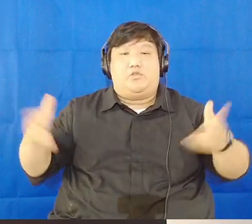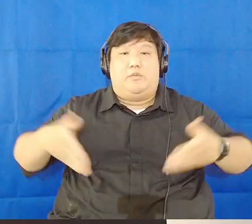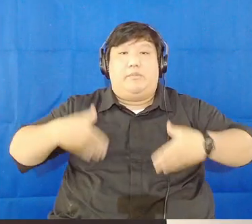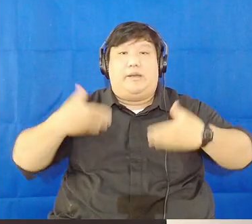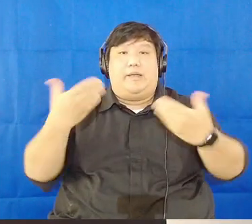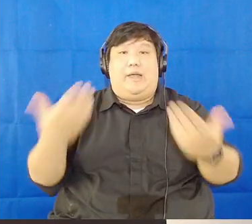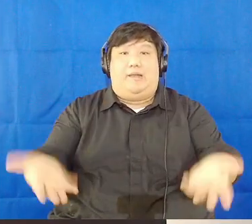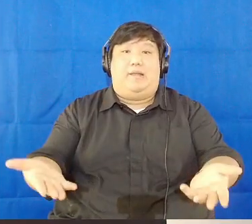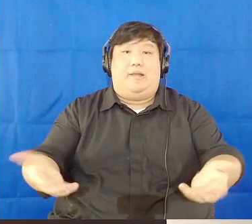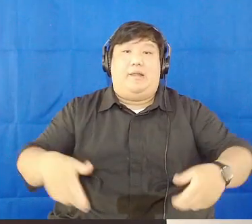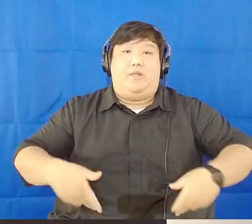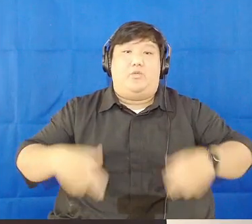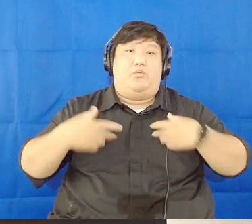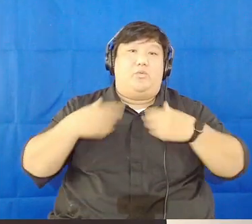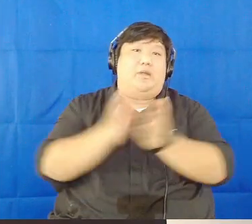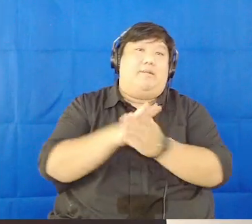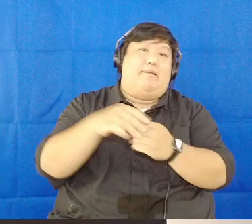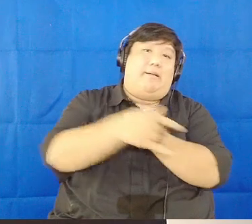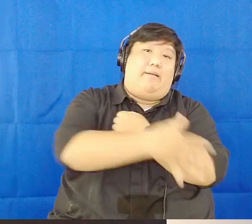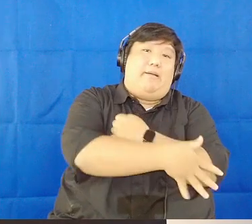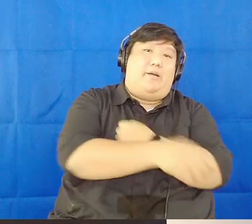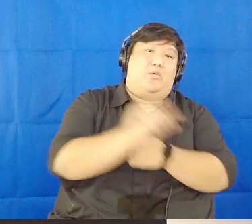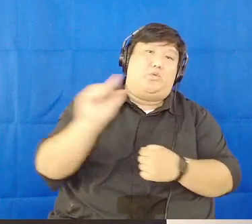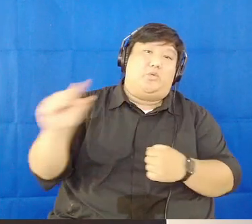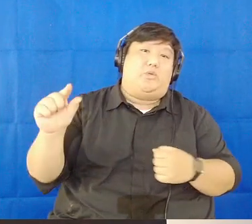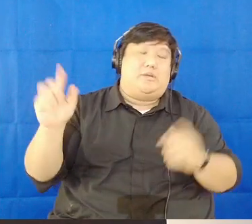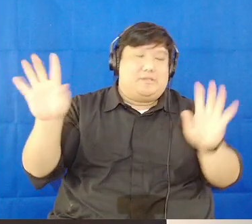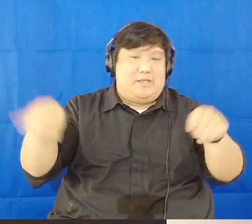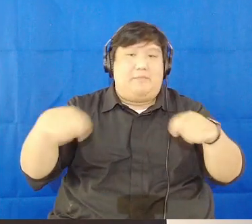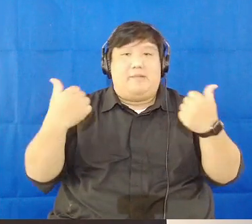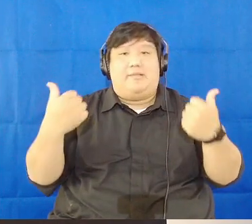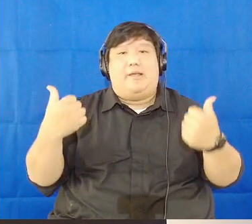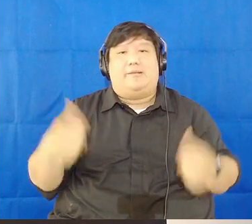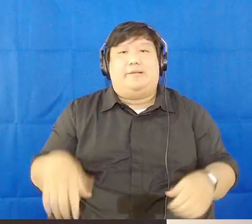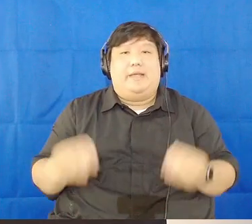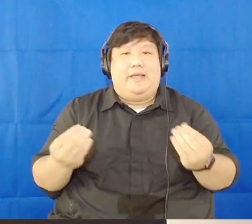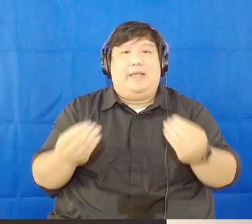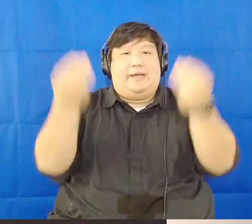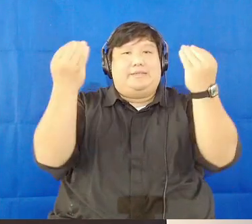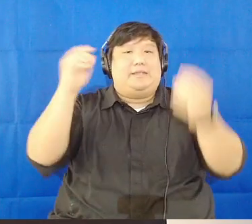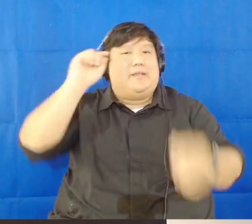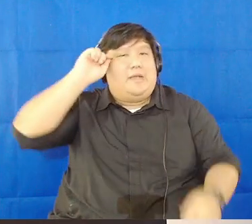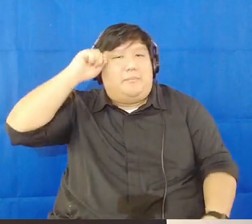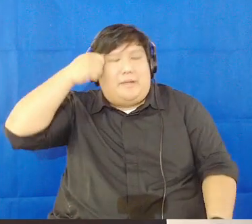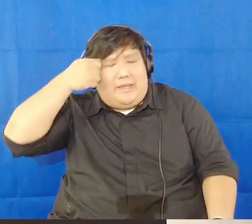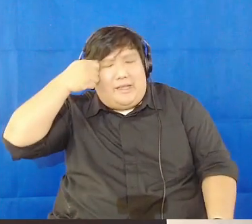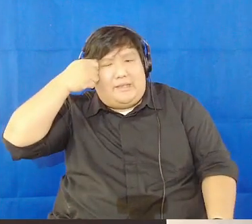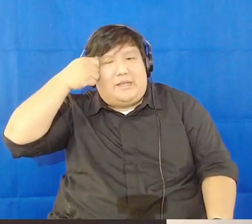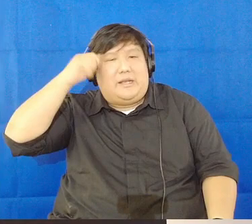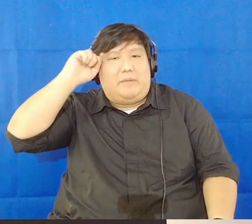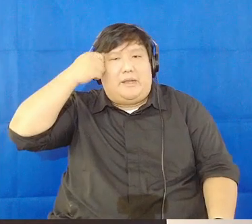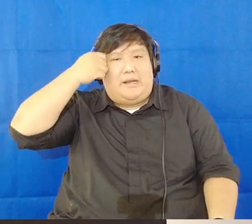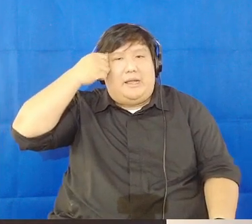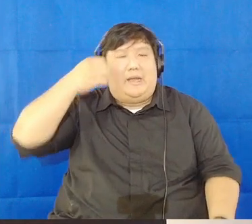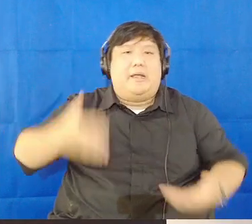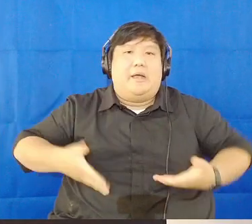untuk keselamatan. Dan di dalam perayaan Ekaristi itulah yang dikenangkan, pemberian diri Yesus, pemberian tubuh dan darah